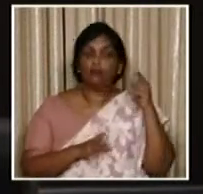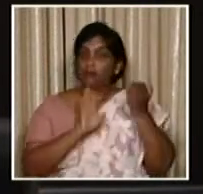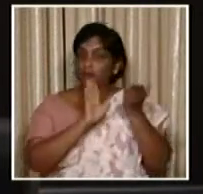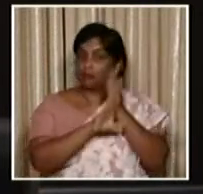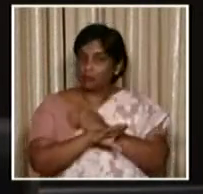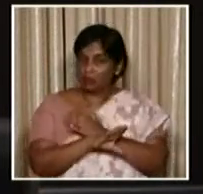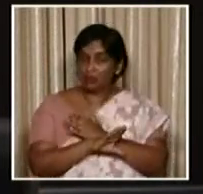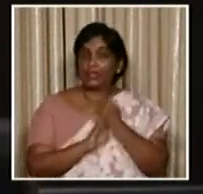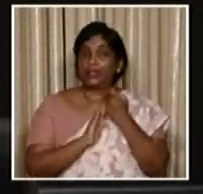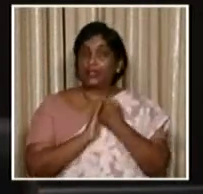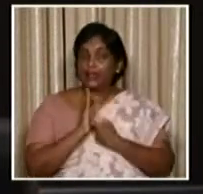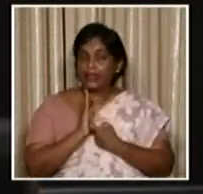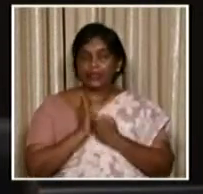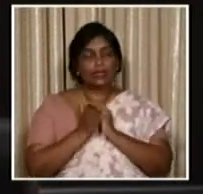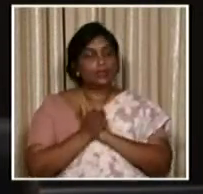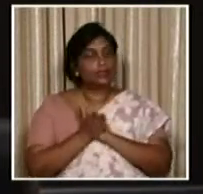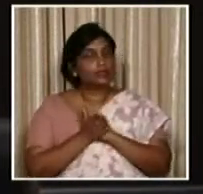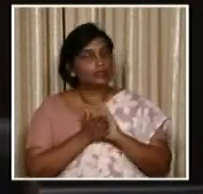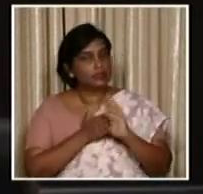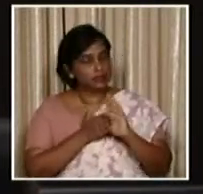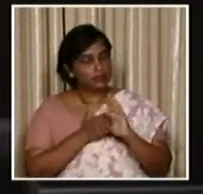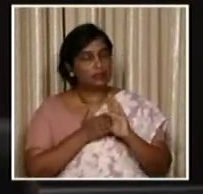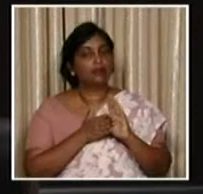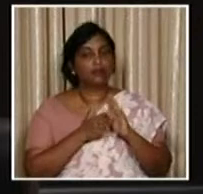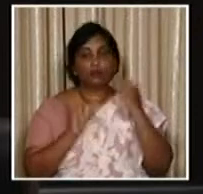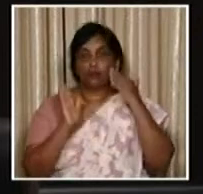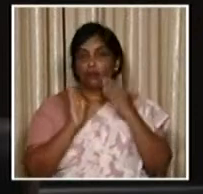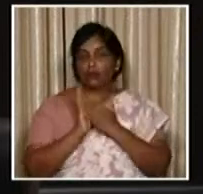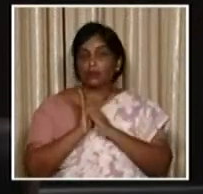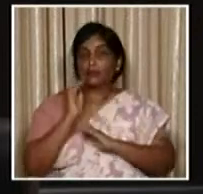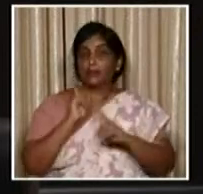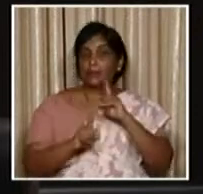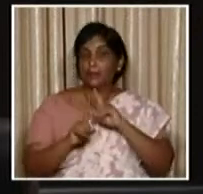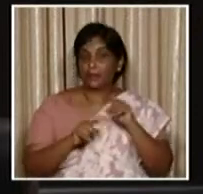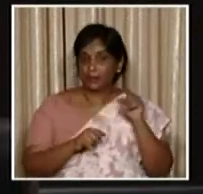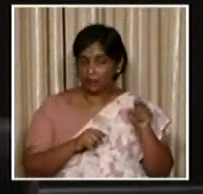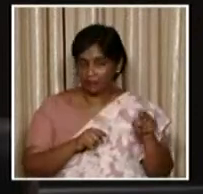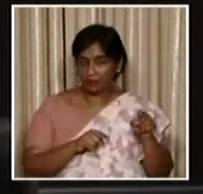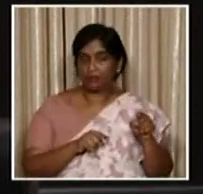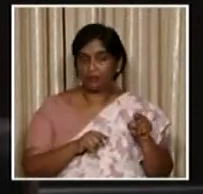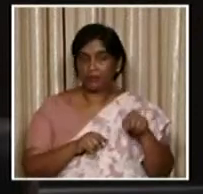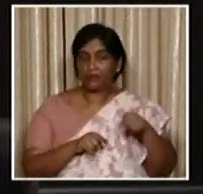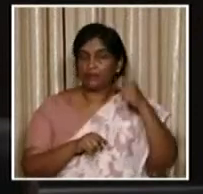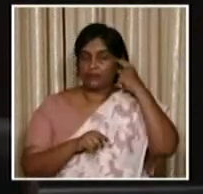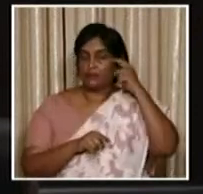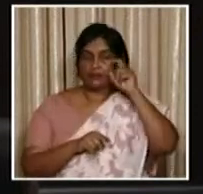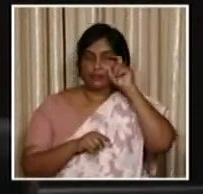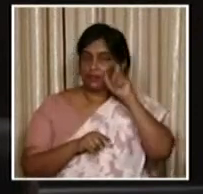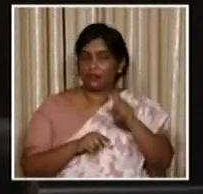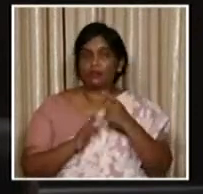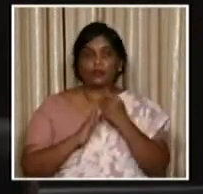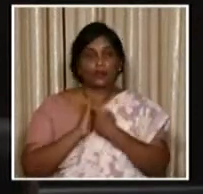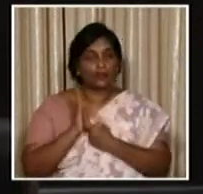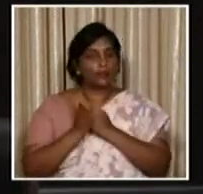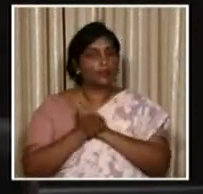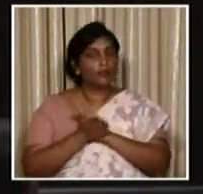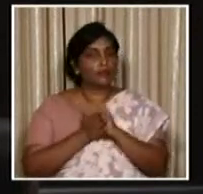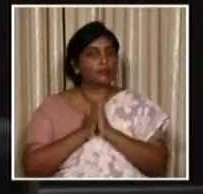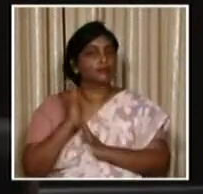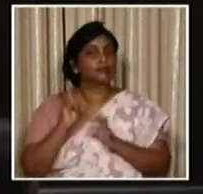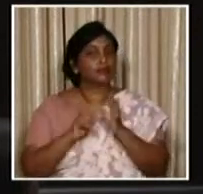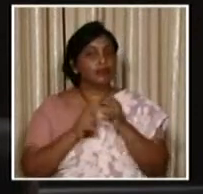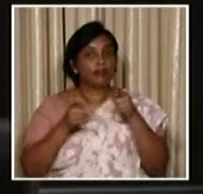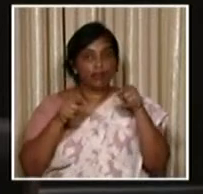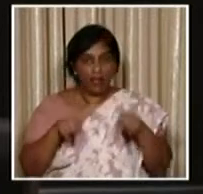එවකට නීතිය හා සාමය පිළිබඳ අමාත්‍යංශයට දැන් මතක් කරලා බලන්න නීතිය හා සාමය ඇමතිවරයා